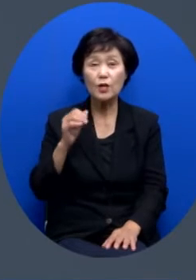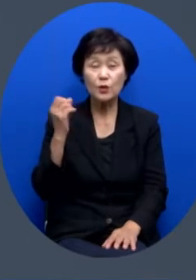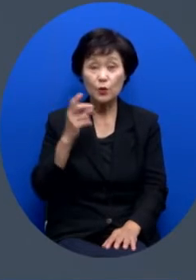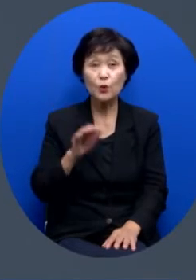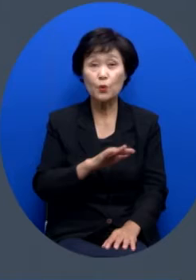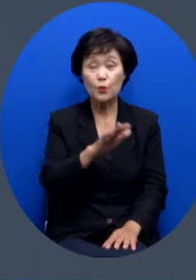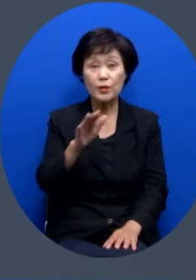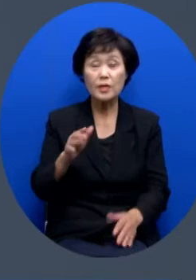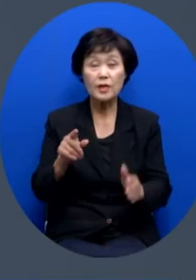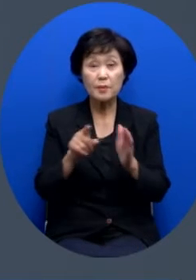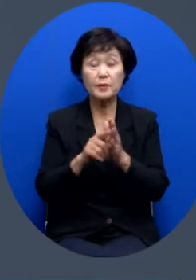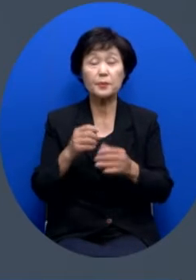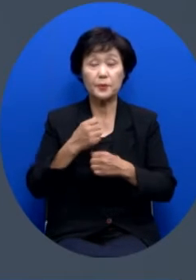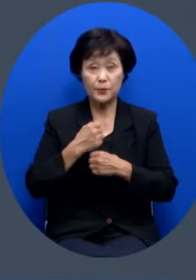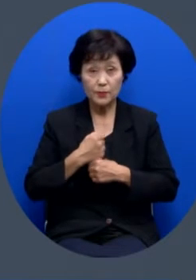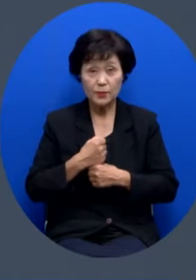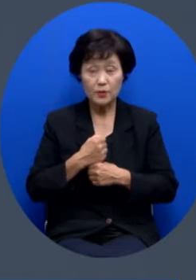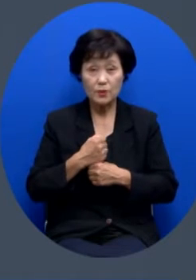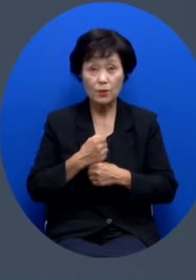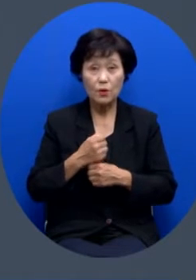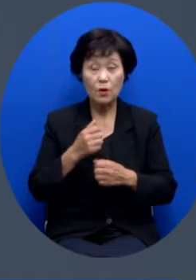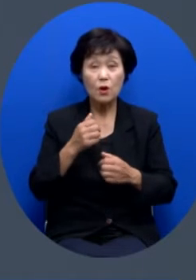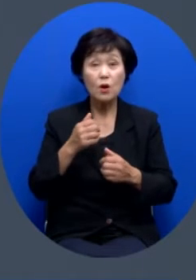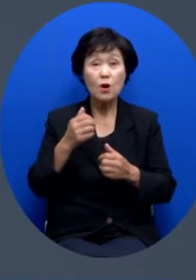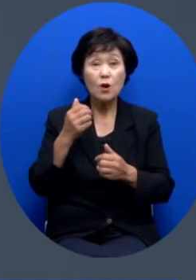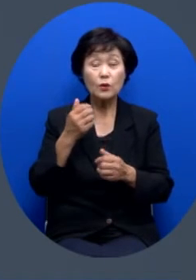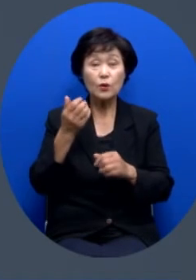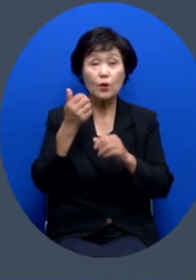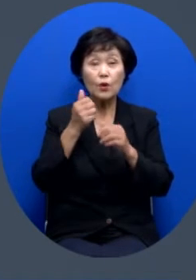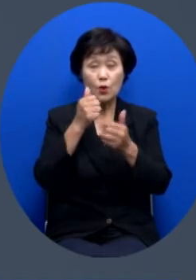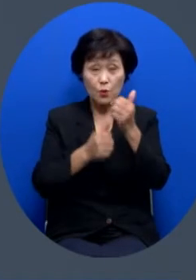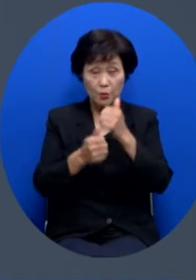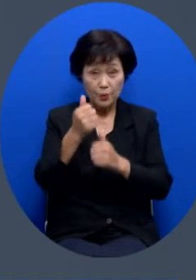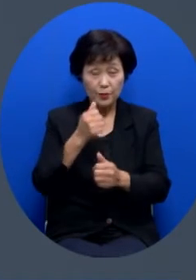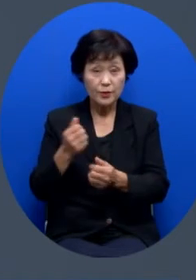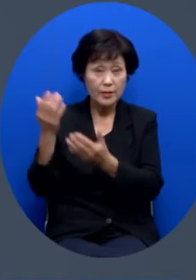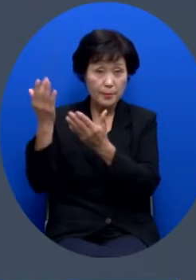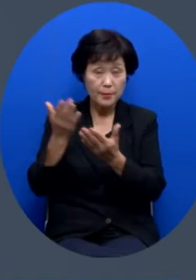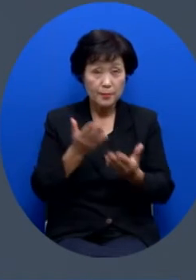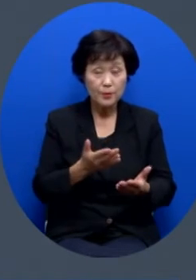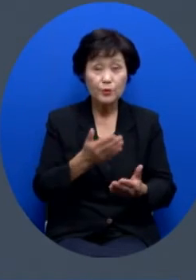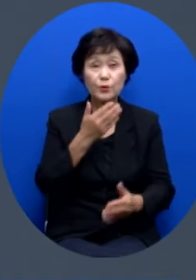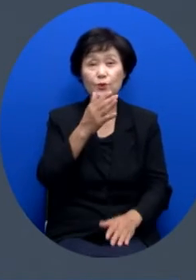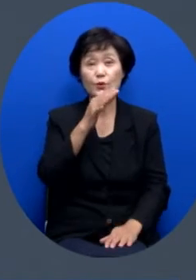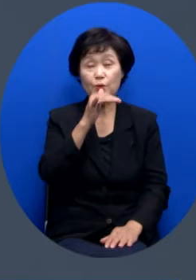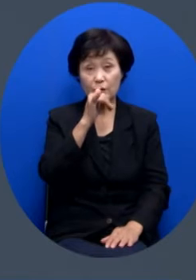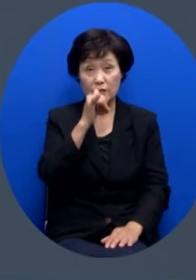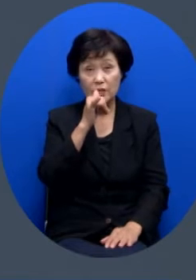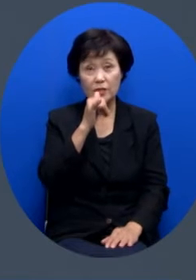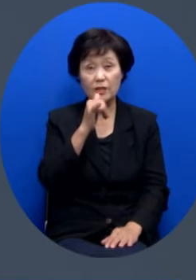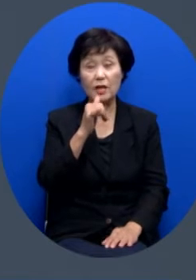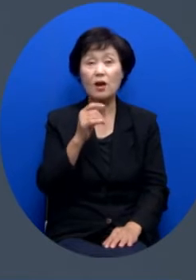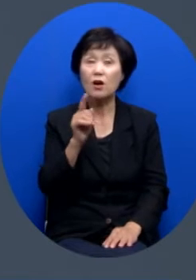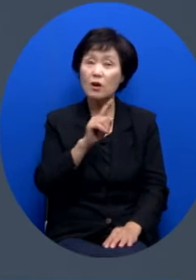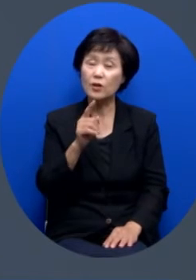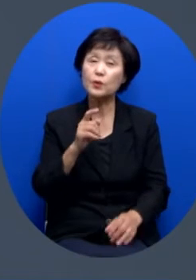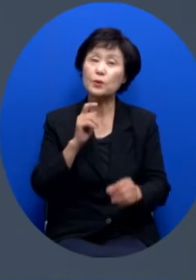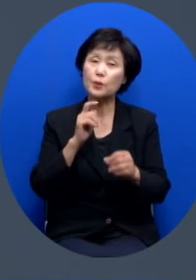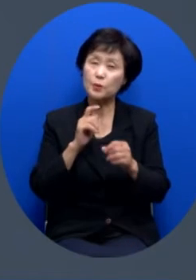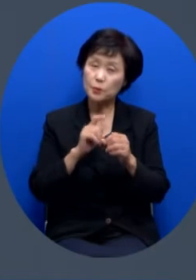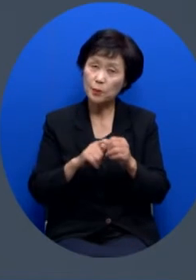또 다음 세대의 개선할 수 있도록 하기 위해서는 에 가시적인 어떤 목표가 필요하다